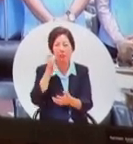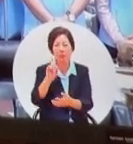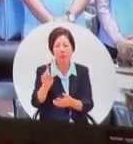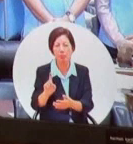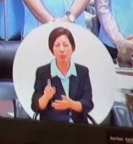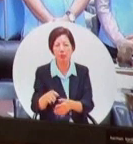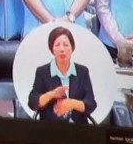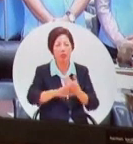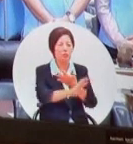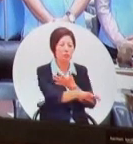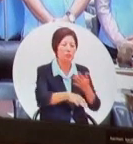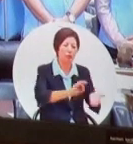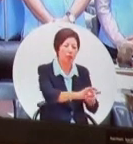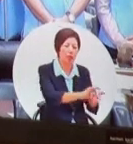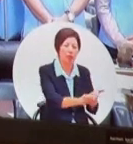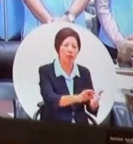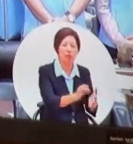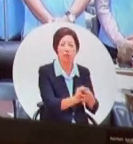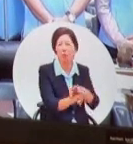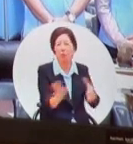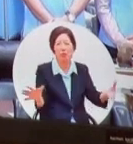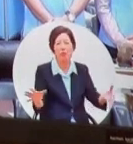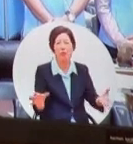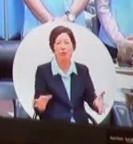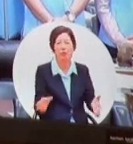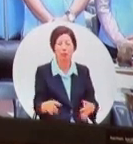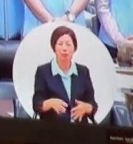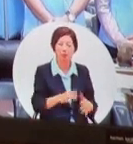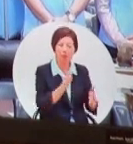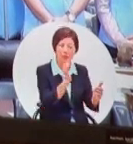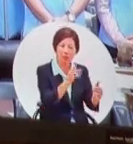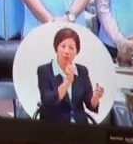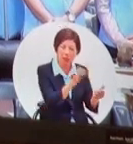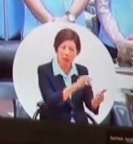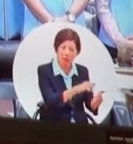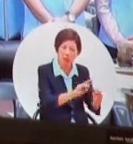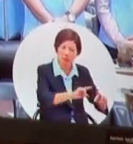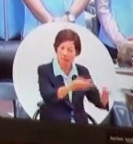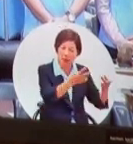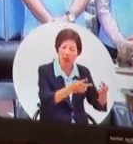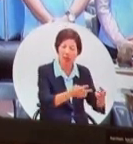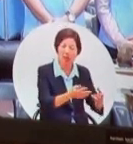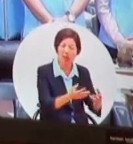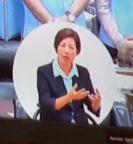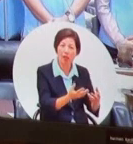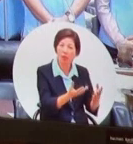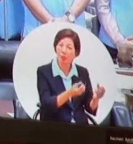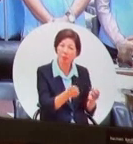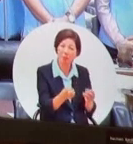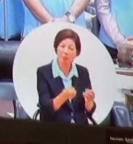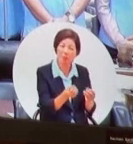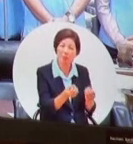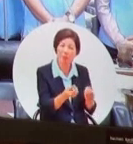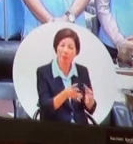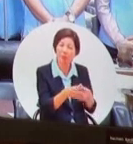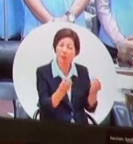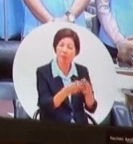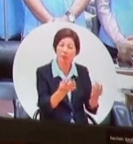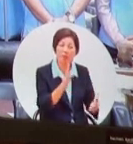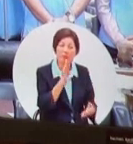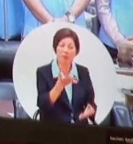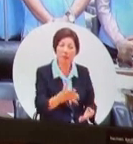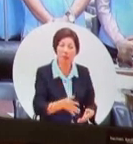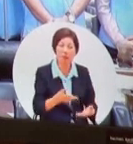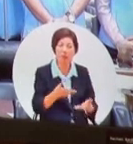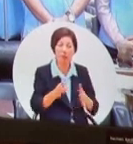无关。这些事不用纠正他吗？市长，起就是。代机实在太多，